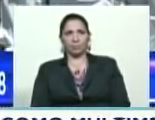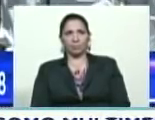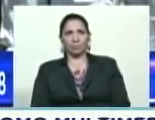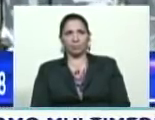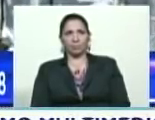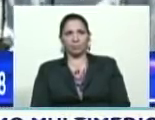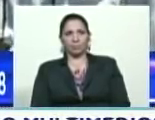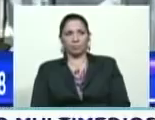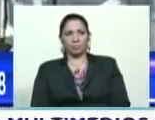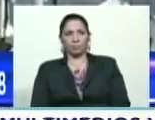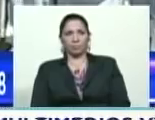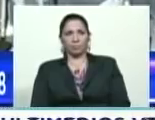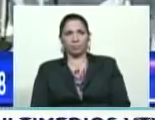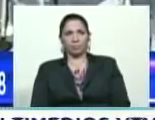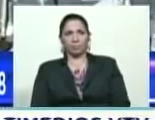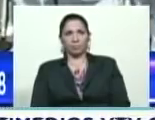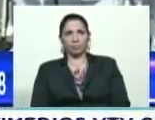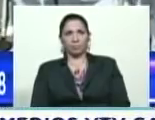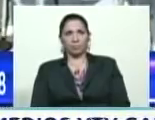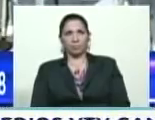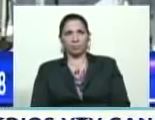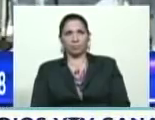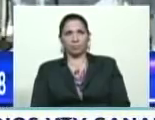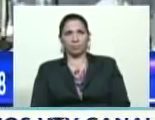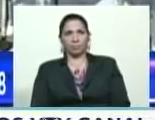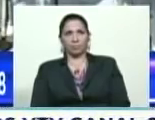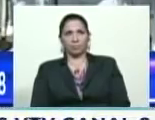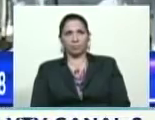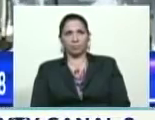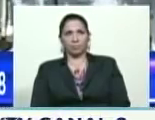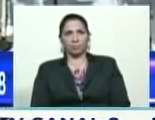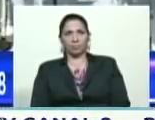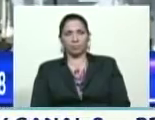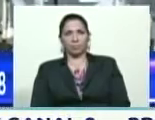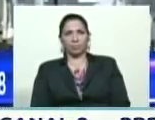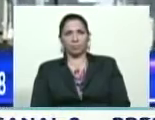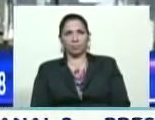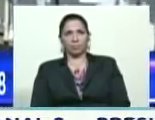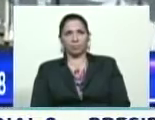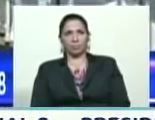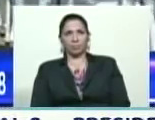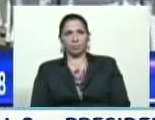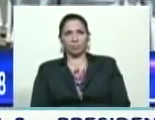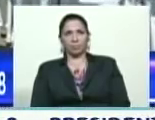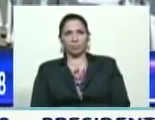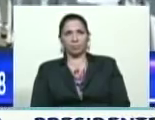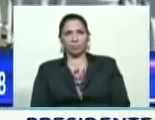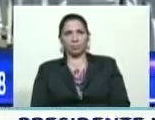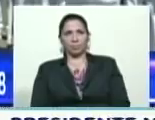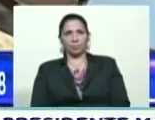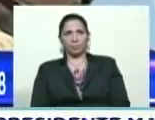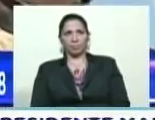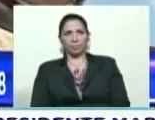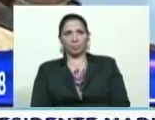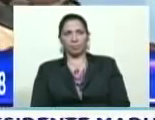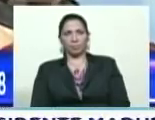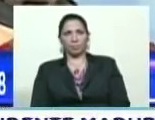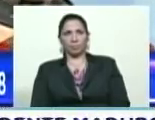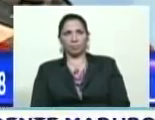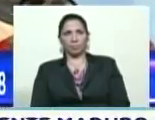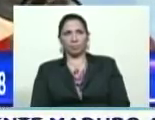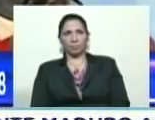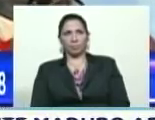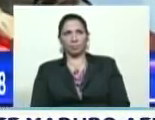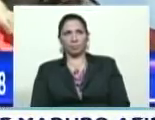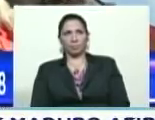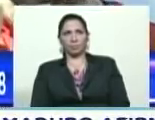Владимировичем Путиным. Тогда были намечены основные линии нашего взаимодействия в разных абсолютно областях. При